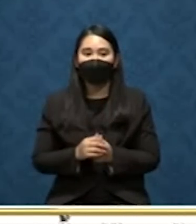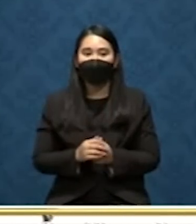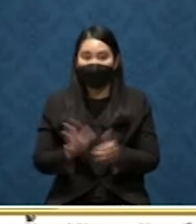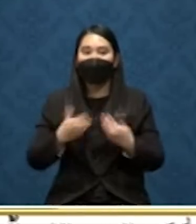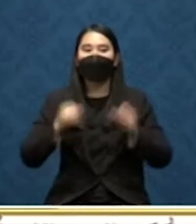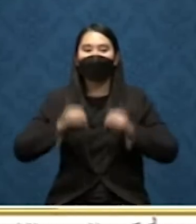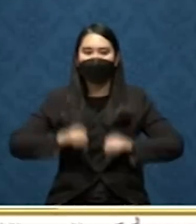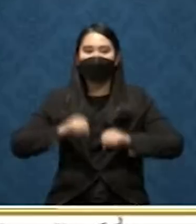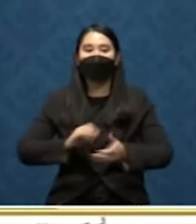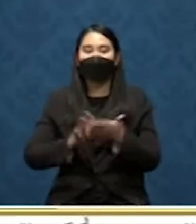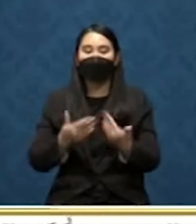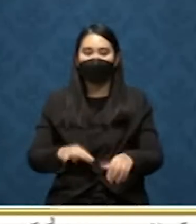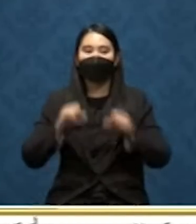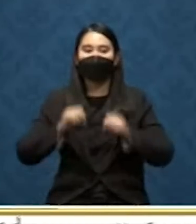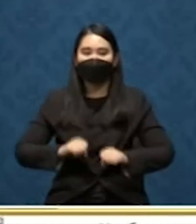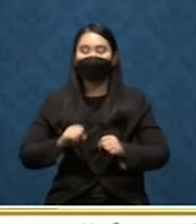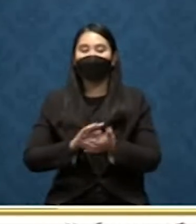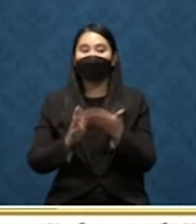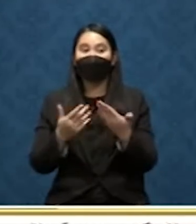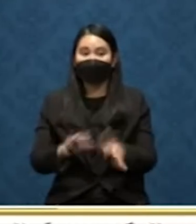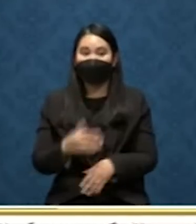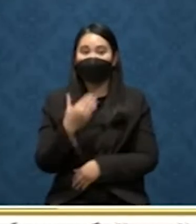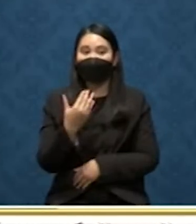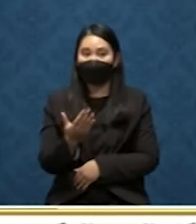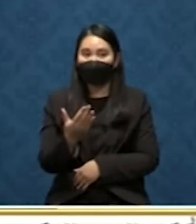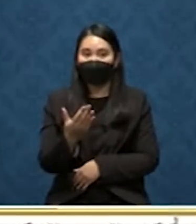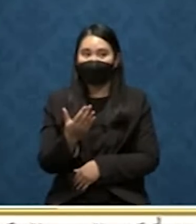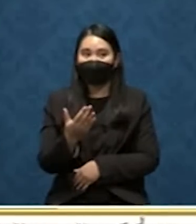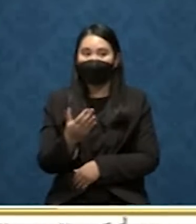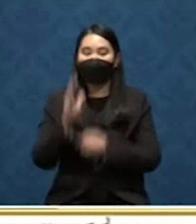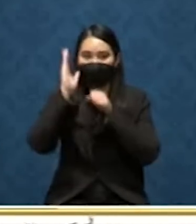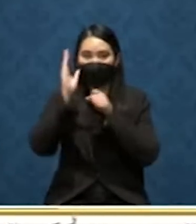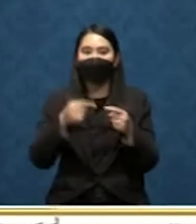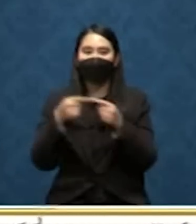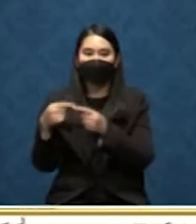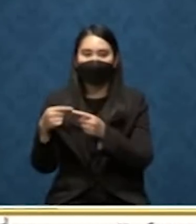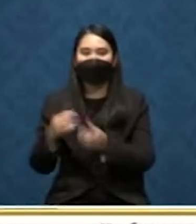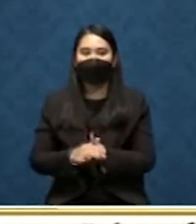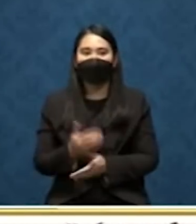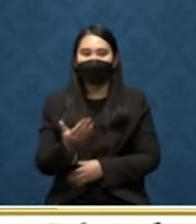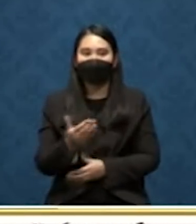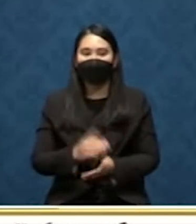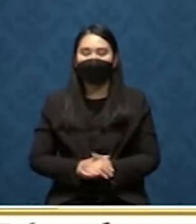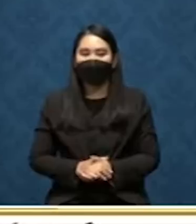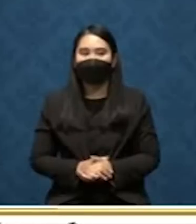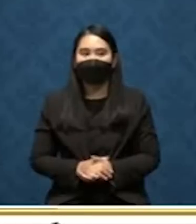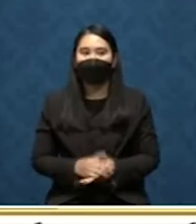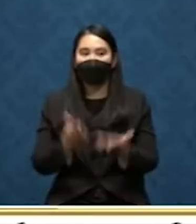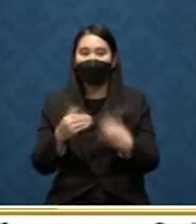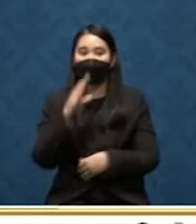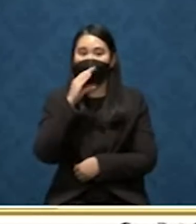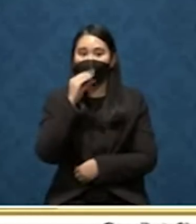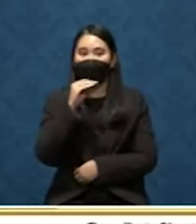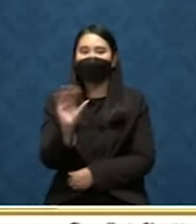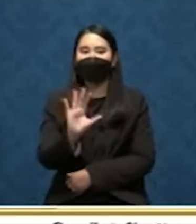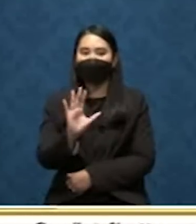ผมมีนี่ชัยแลวครั ผมเปนี่ชัยแล้วท่านดซืมันไลสายต่อเดยวกัจะ เต็ไค์่้ punished แต θα γเหียเลยง ท